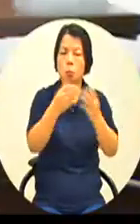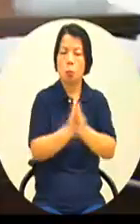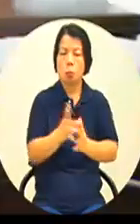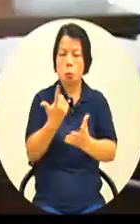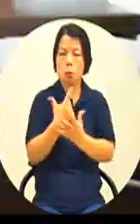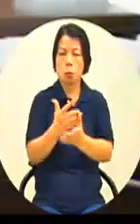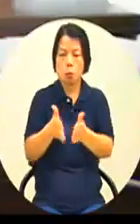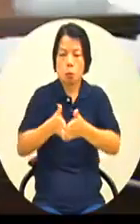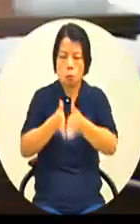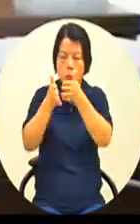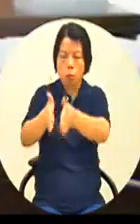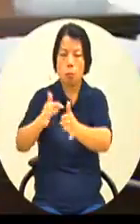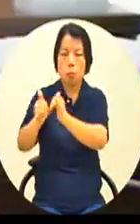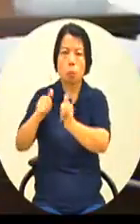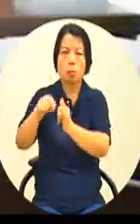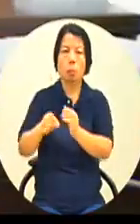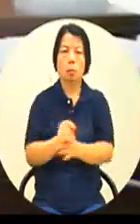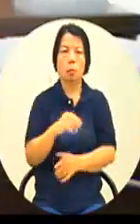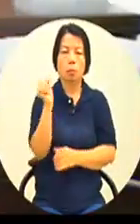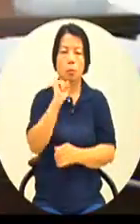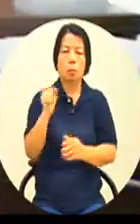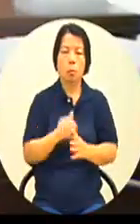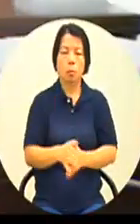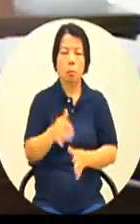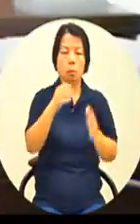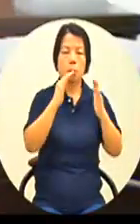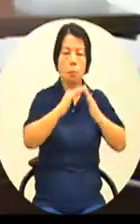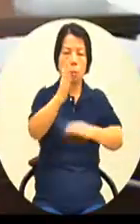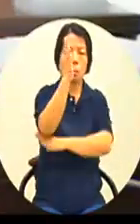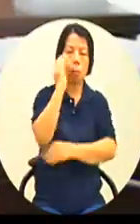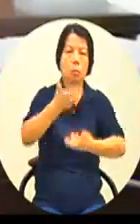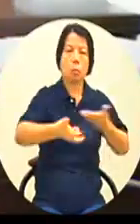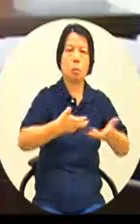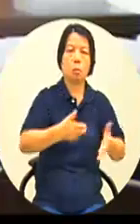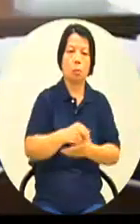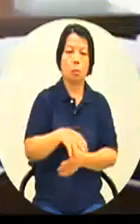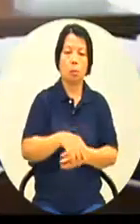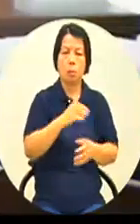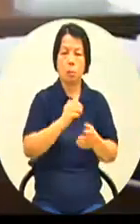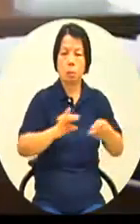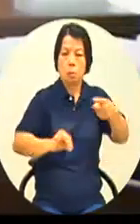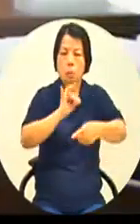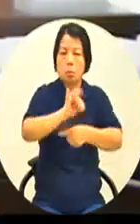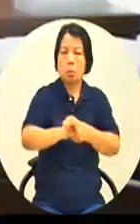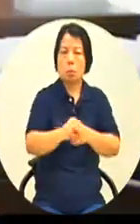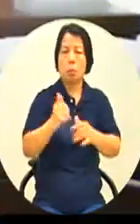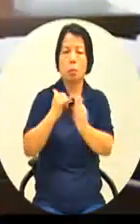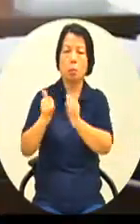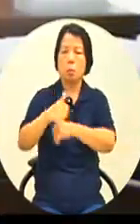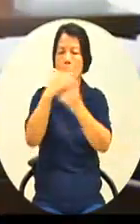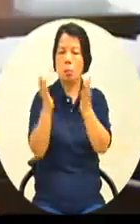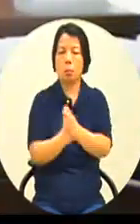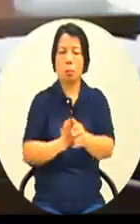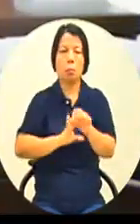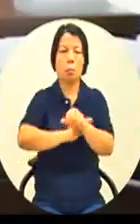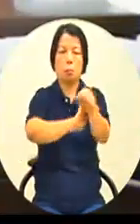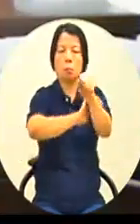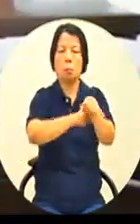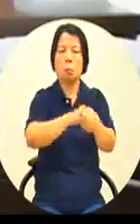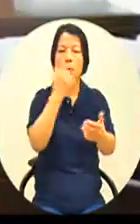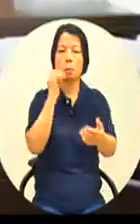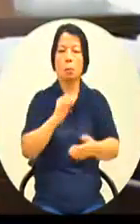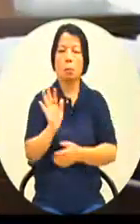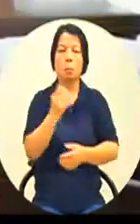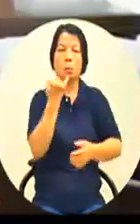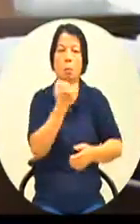向，不可能政府的政策是100%的民意支持，不可能啦！你若当着